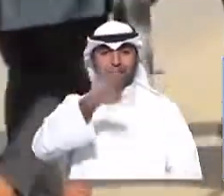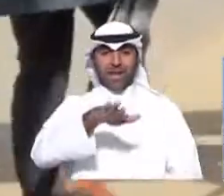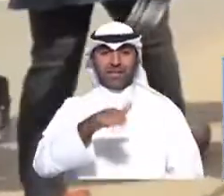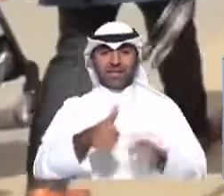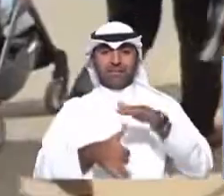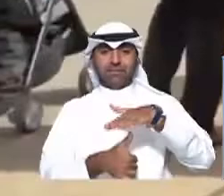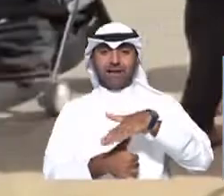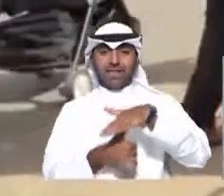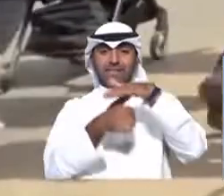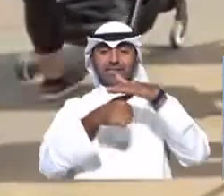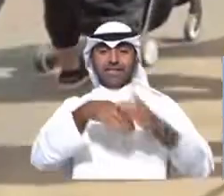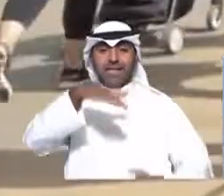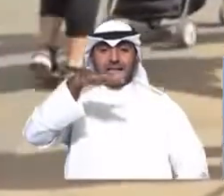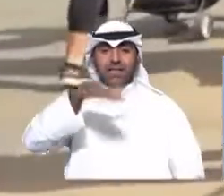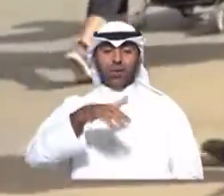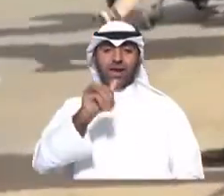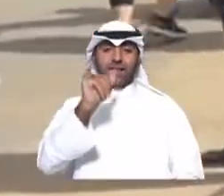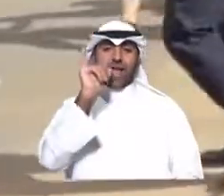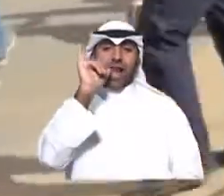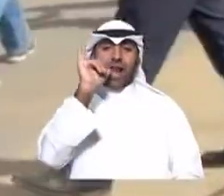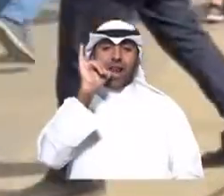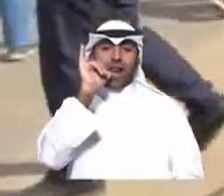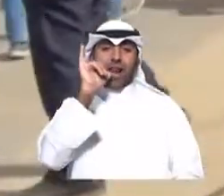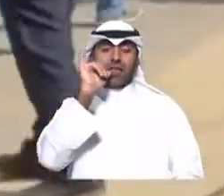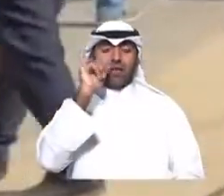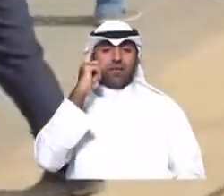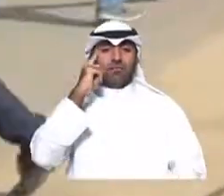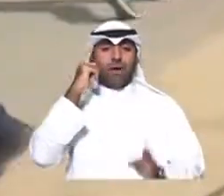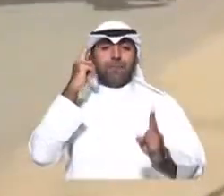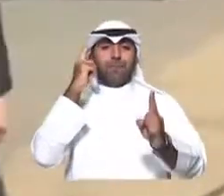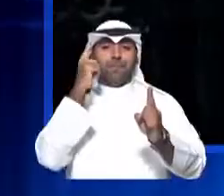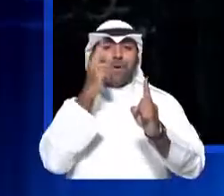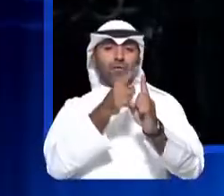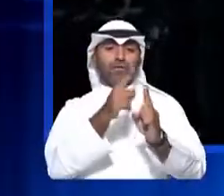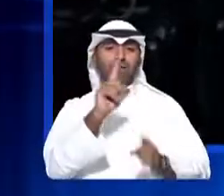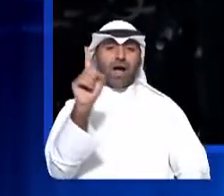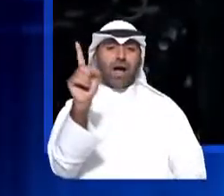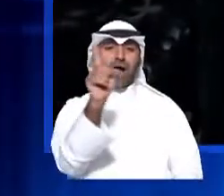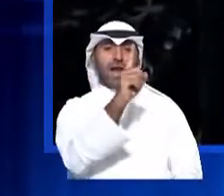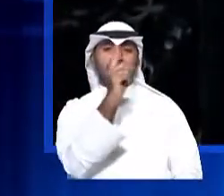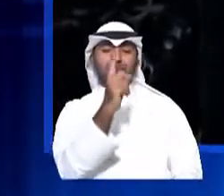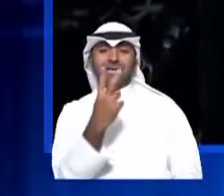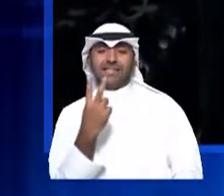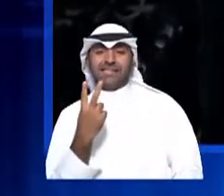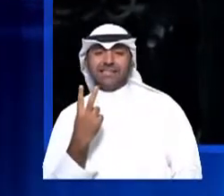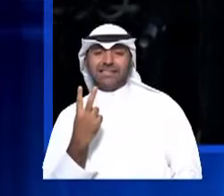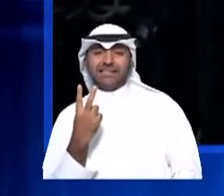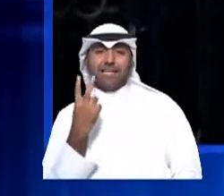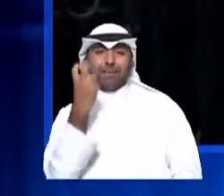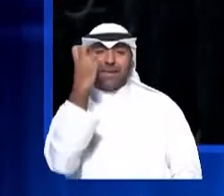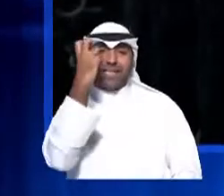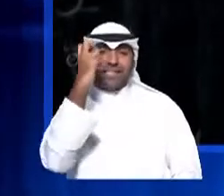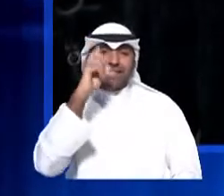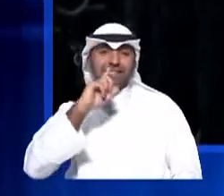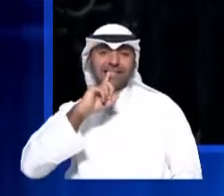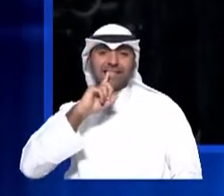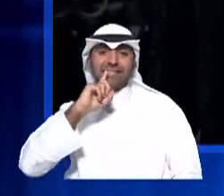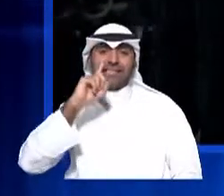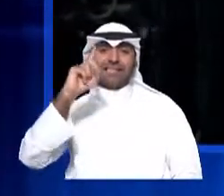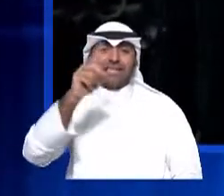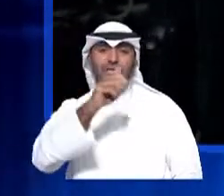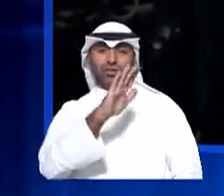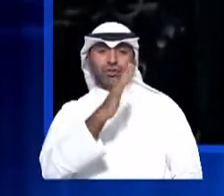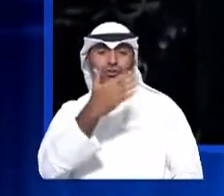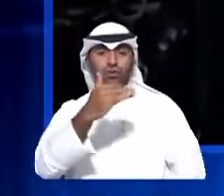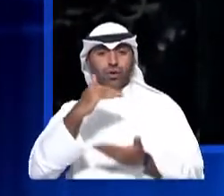وتقديرهم لجلالة الملكة الراحلة وكل عمرها الذي قضته وأمضته في خدمة الملكة